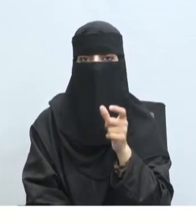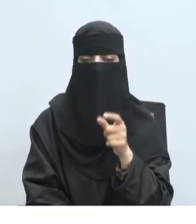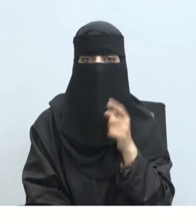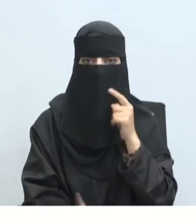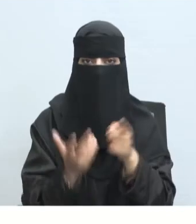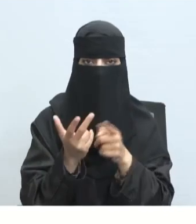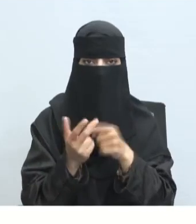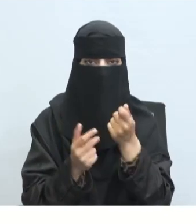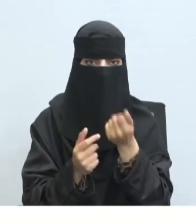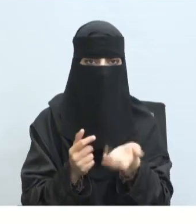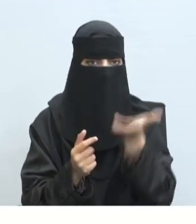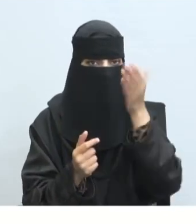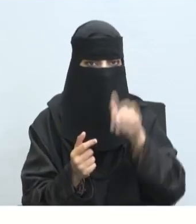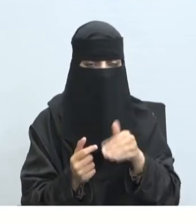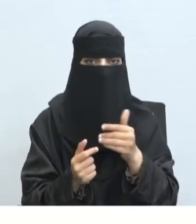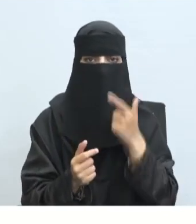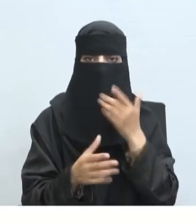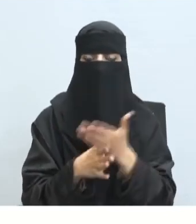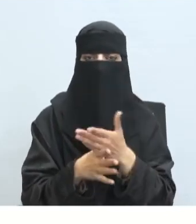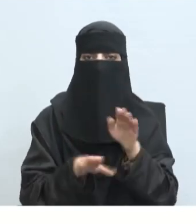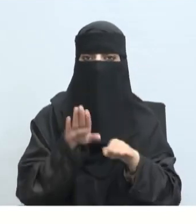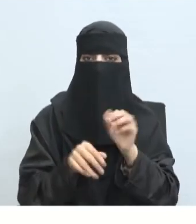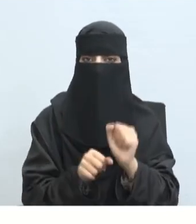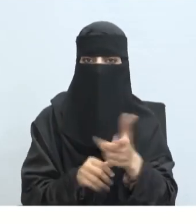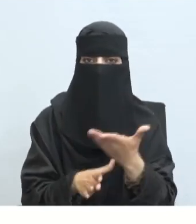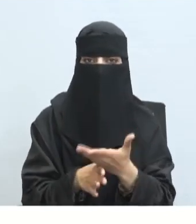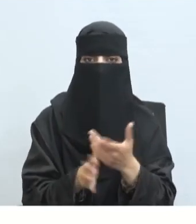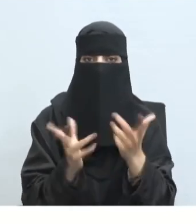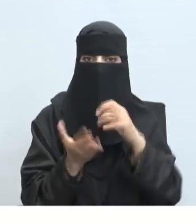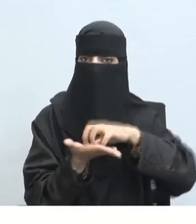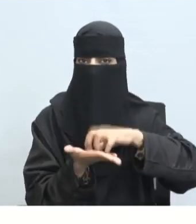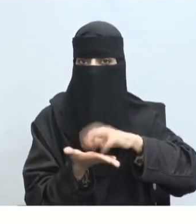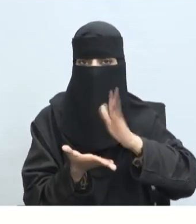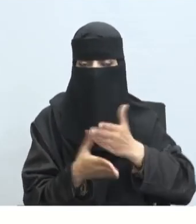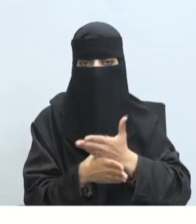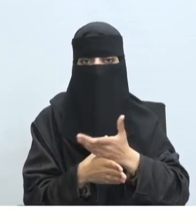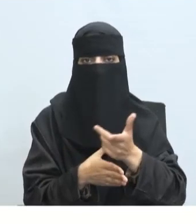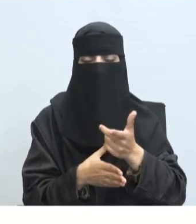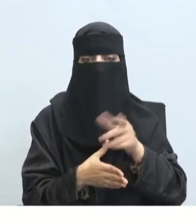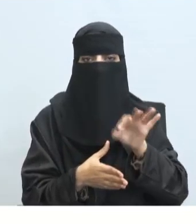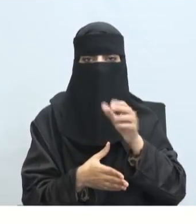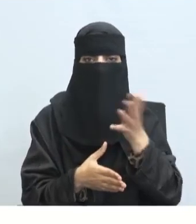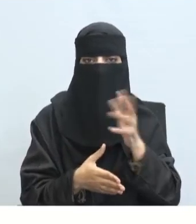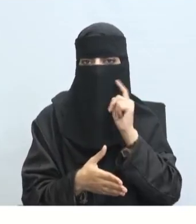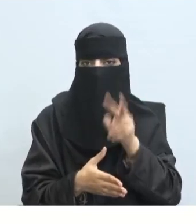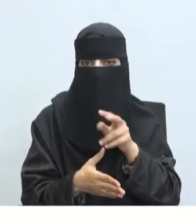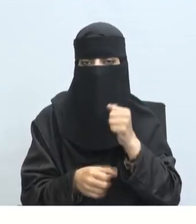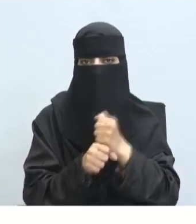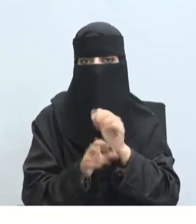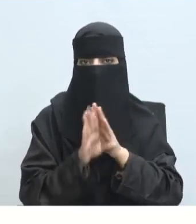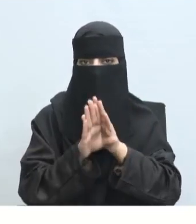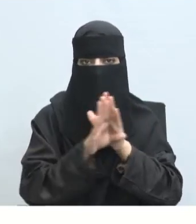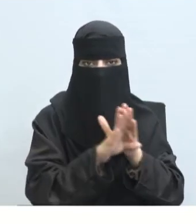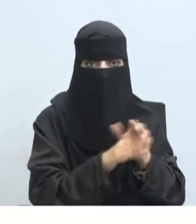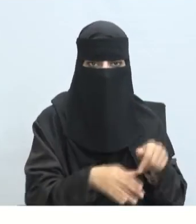نراعي القيود الماليه السعر قد يكون لديه ميزانيه محدده لاختيار المكان ذكرنا ايضا قد احتاج الى وظائف دعم